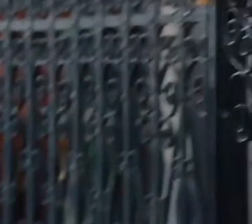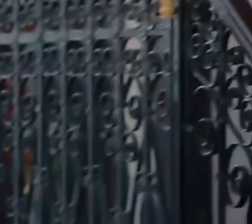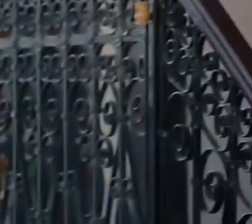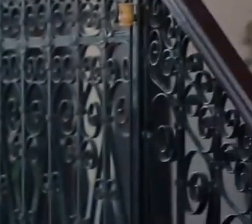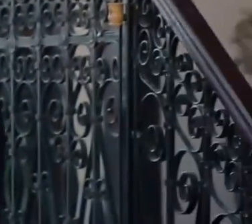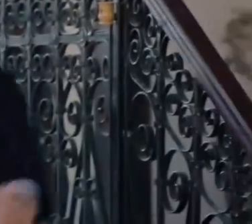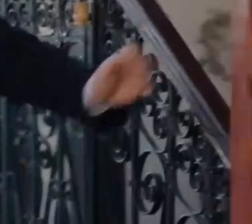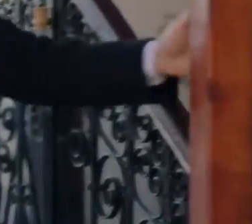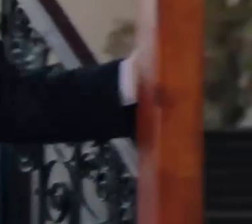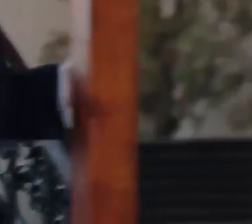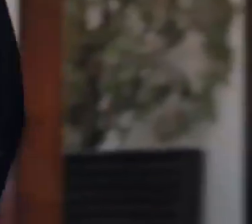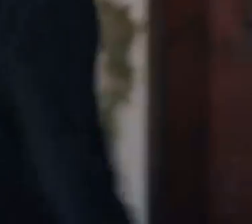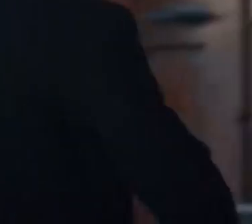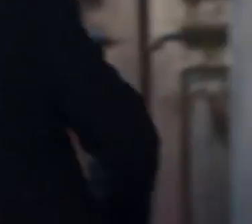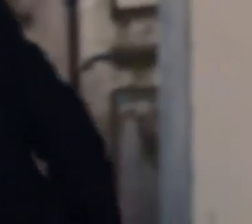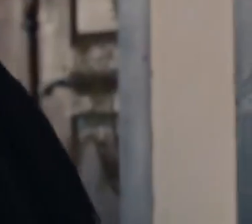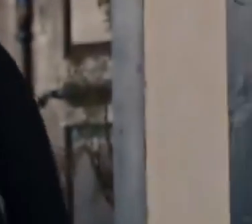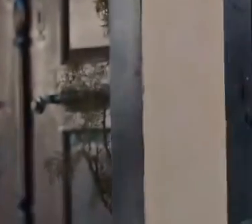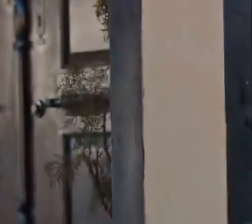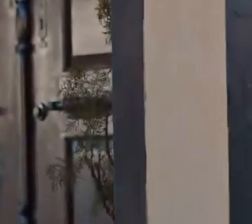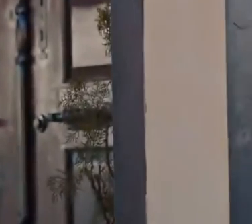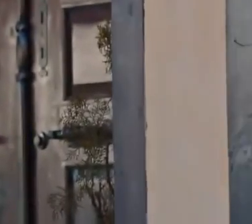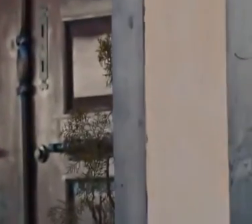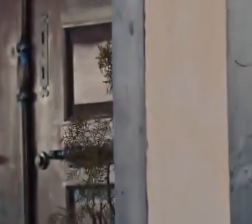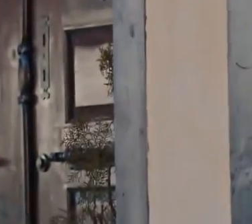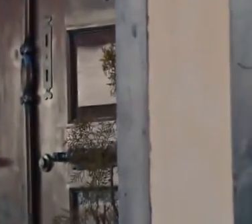İbrahim Tuğba ile arabadan inip kapıya koştu.